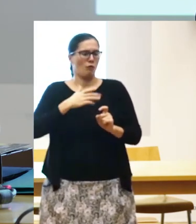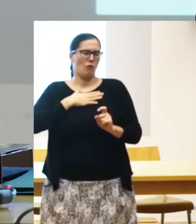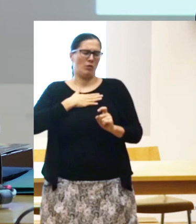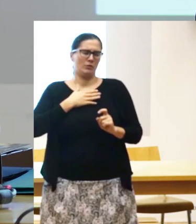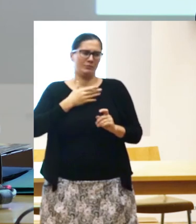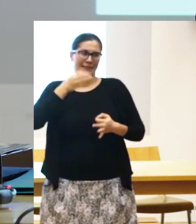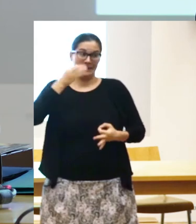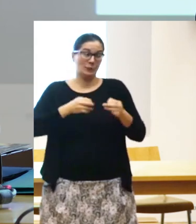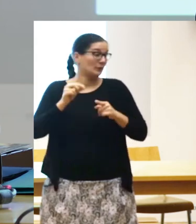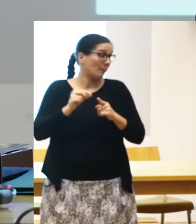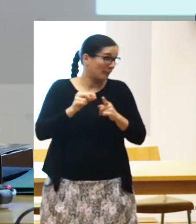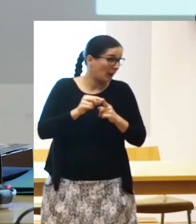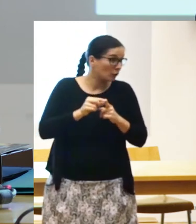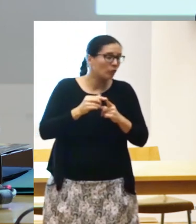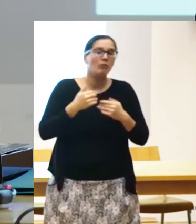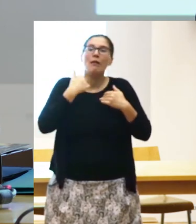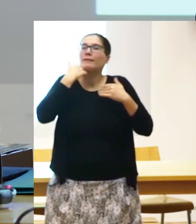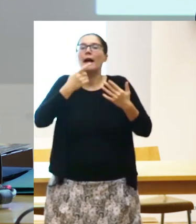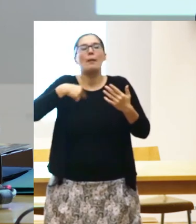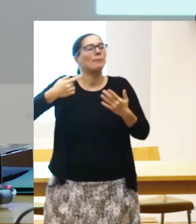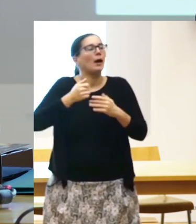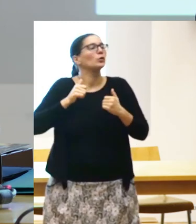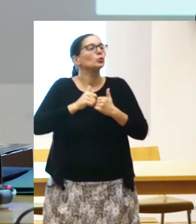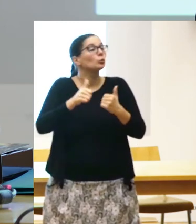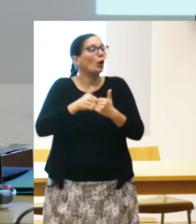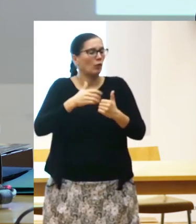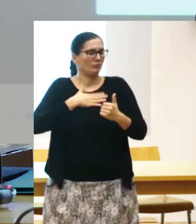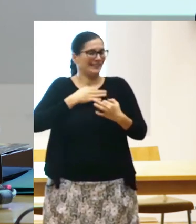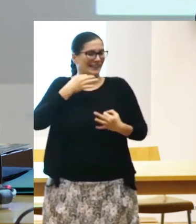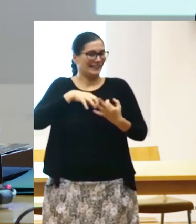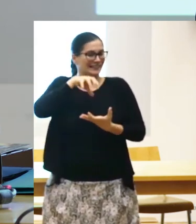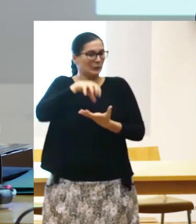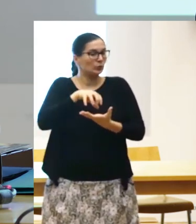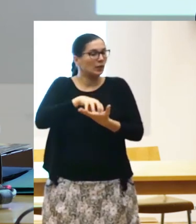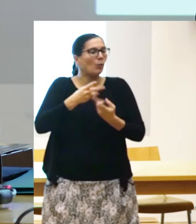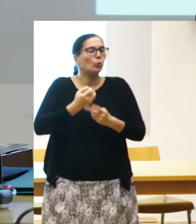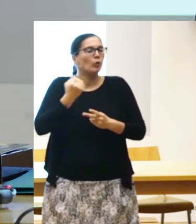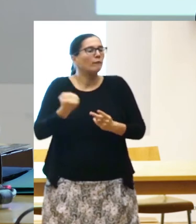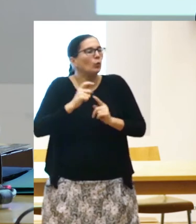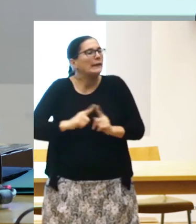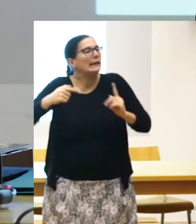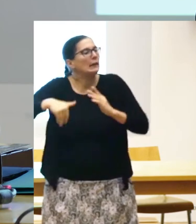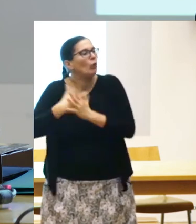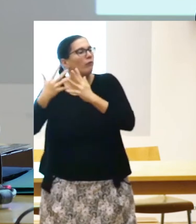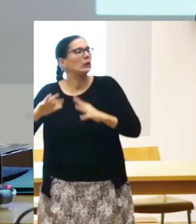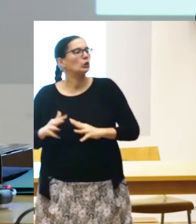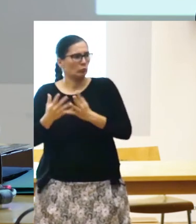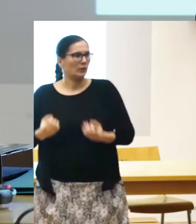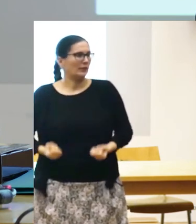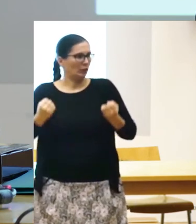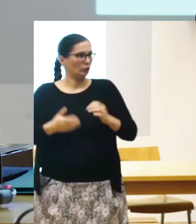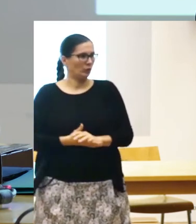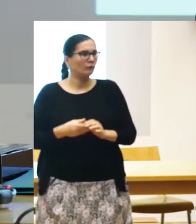chvíli, nemá zkušenost s tím, že instituce může fungovat jinak a jejím cílem je